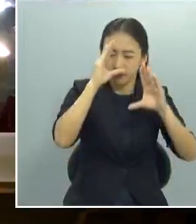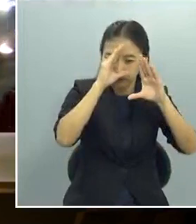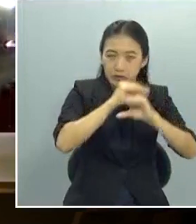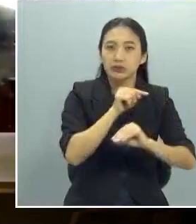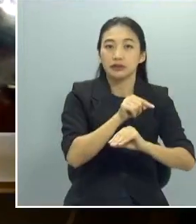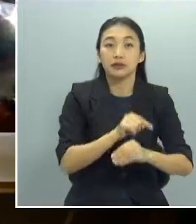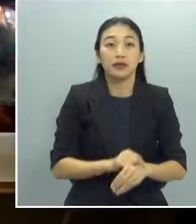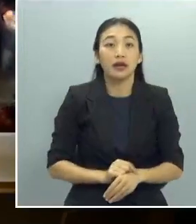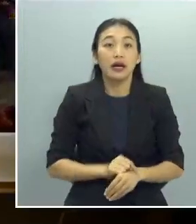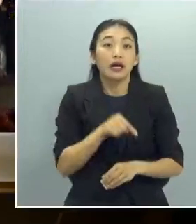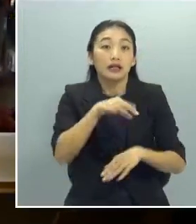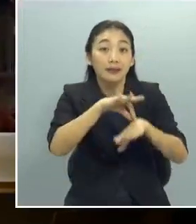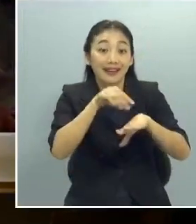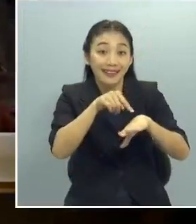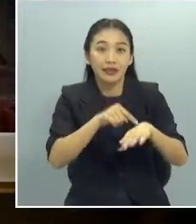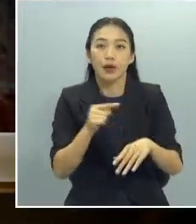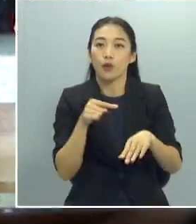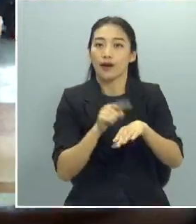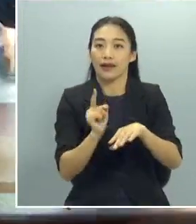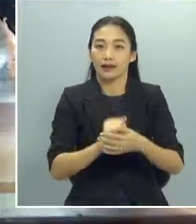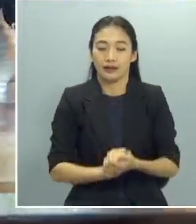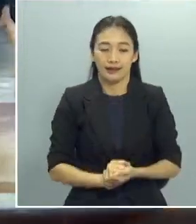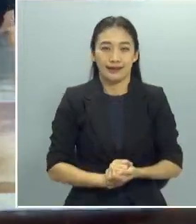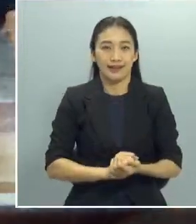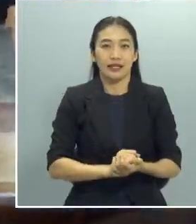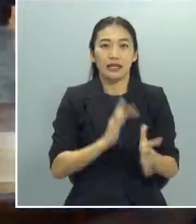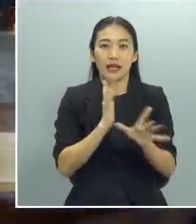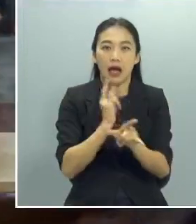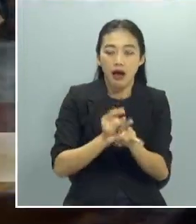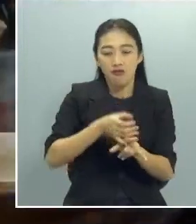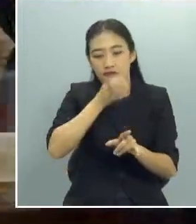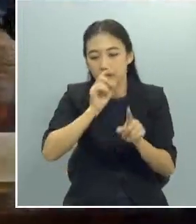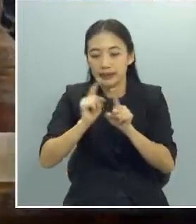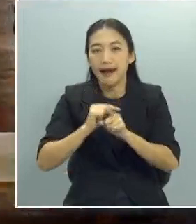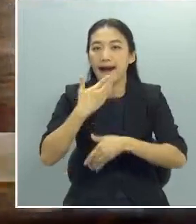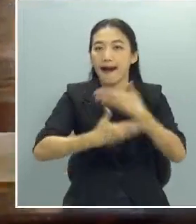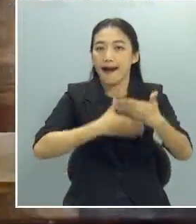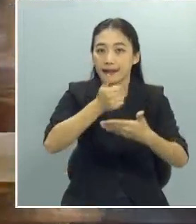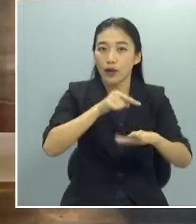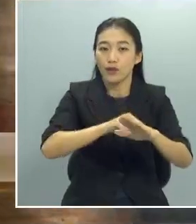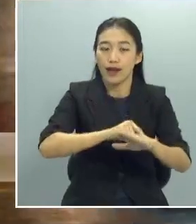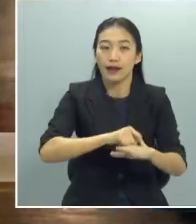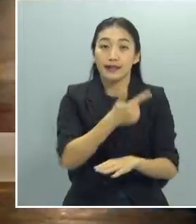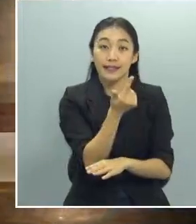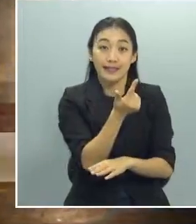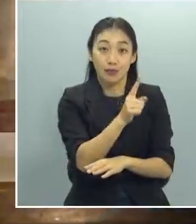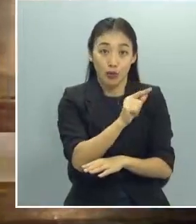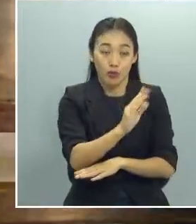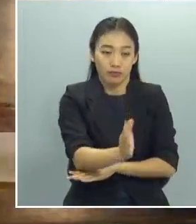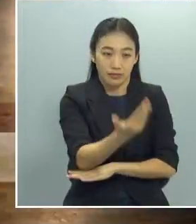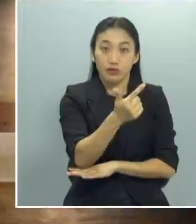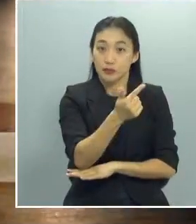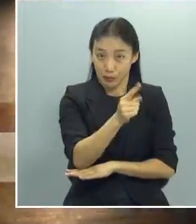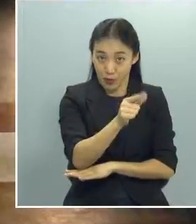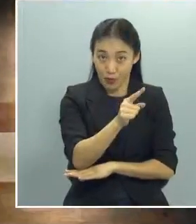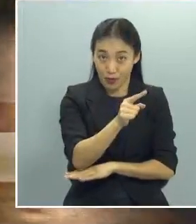11โมงถึงตี 4เลยเพื่อตอบสนองความคาดหวังและความต้องการนักท่องเที่ยวแต่จะมี